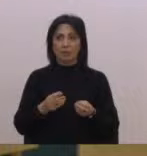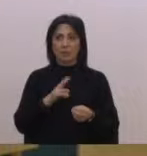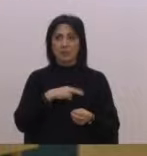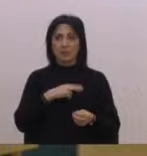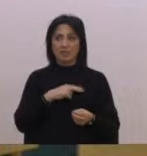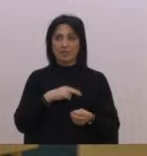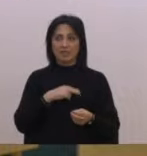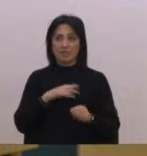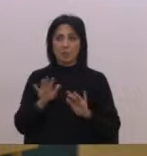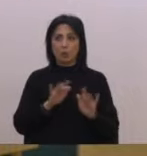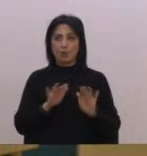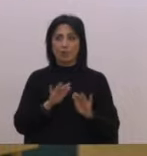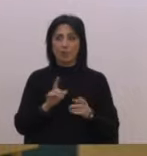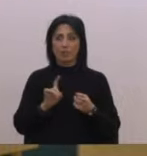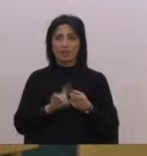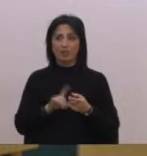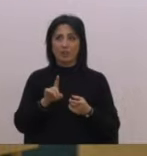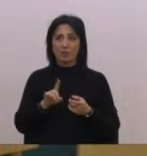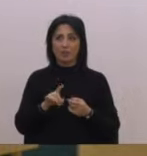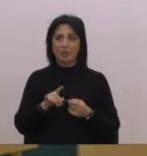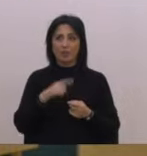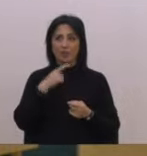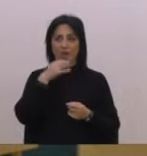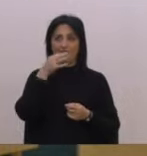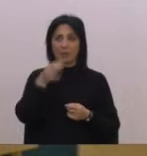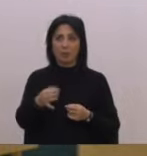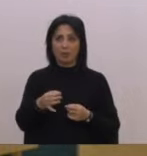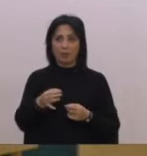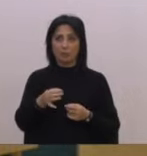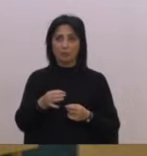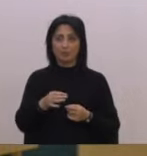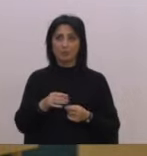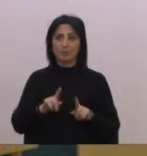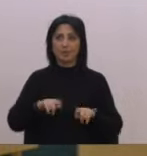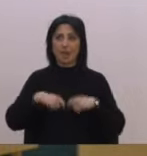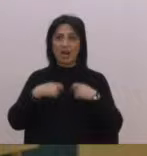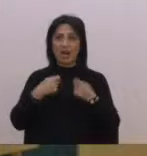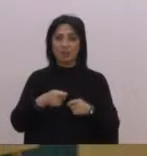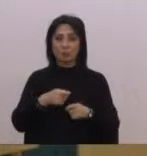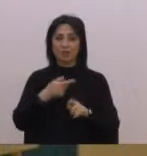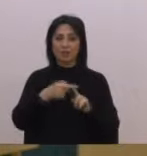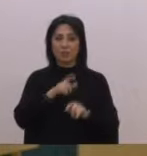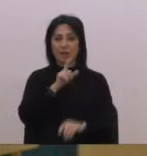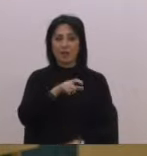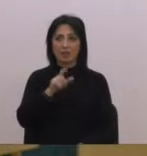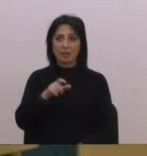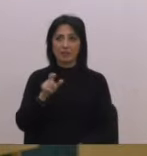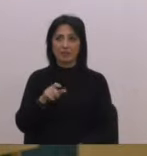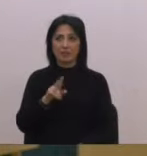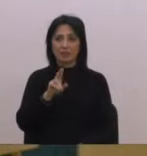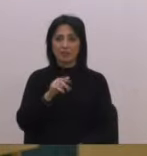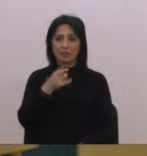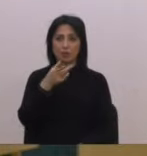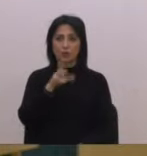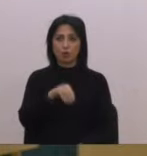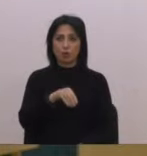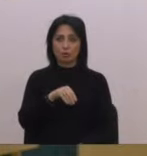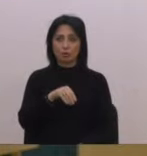საპარლამენტო მოვალეობებს შევეხო და გამოვეხმაურო და გადმოგცეთ იმ ადამიანების და მათ